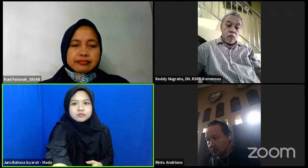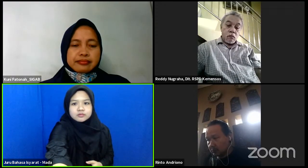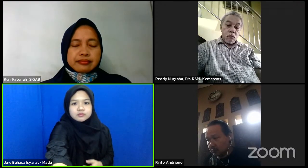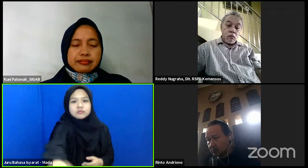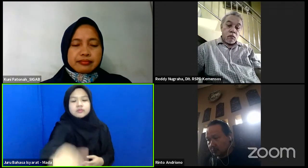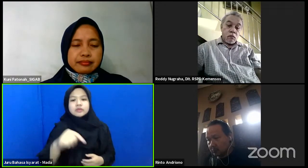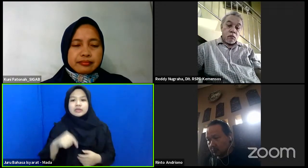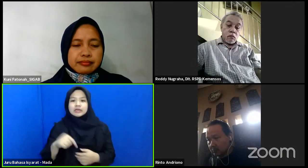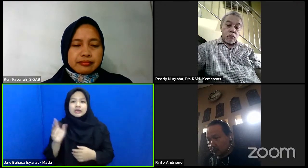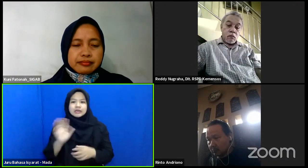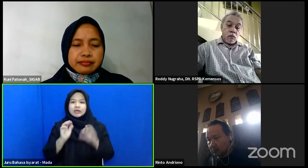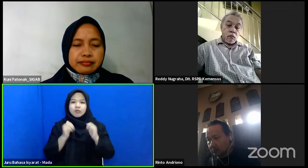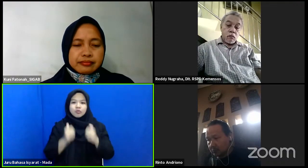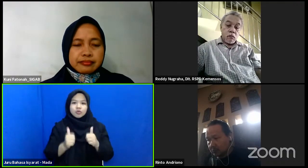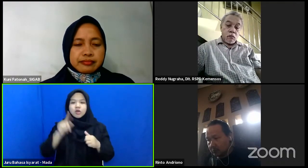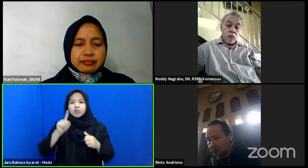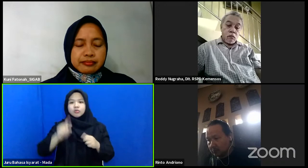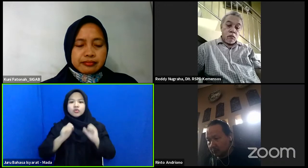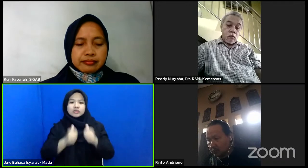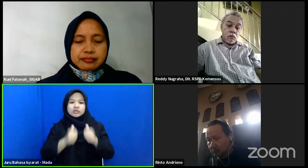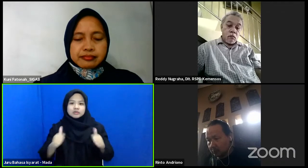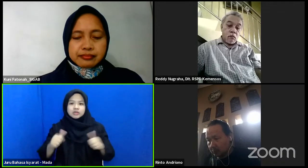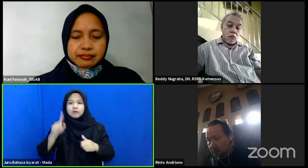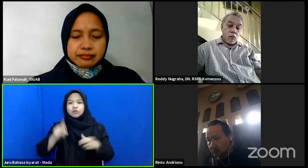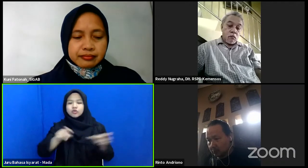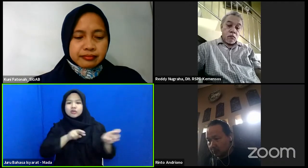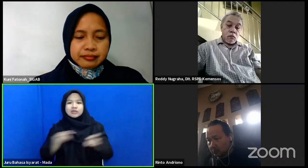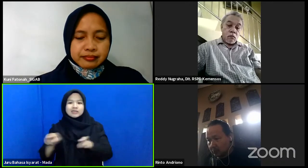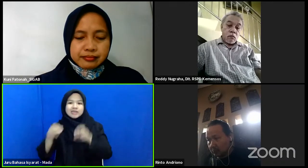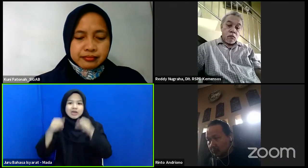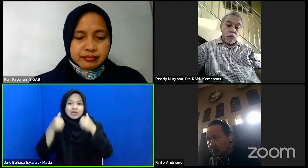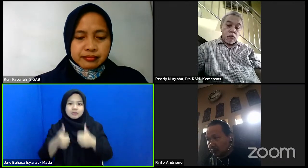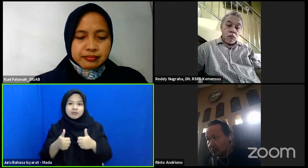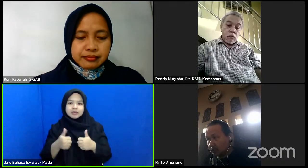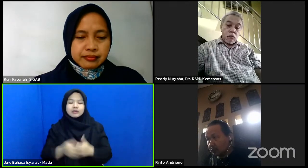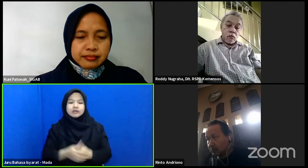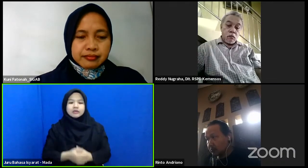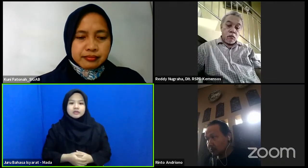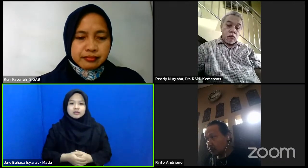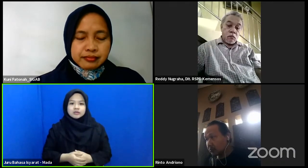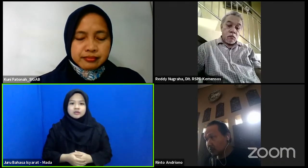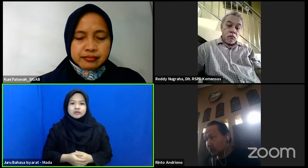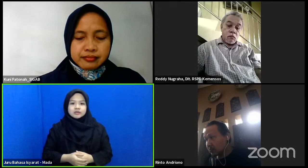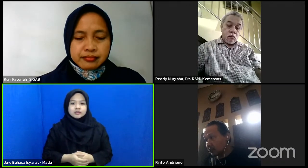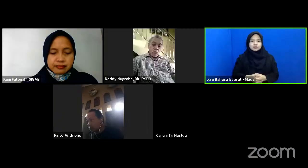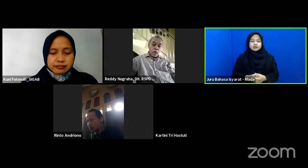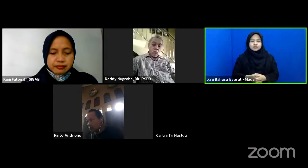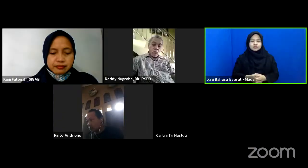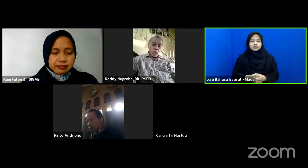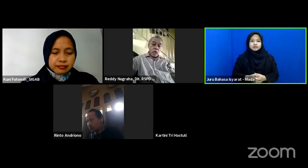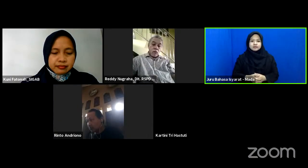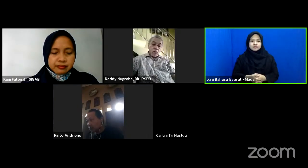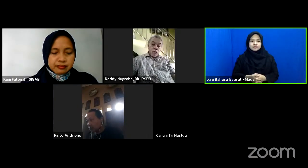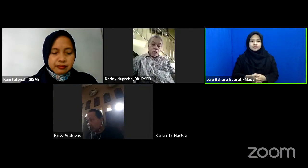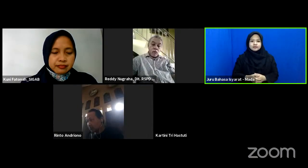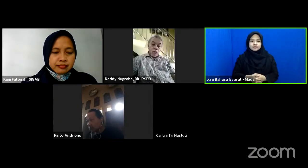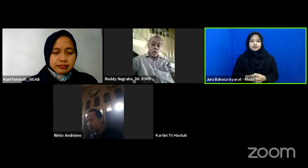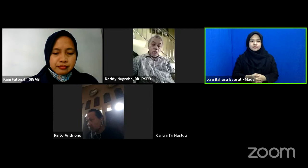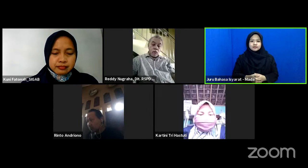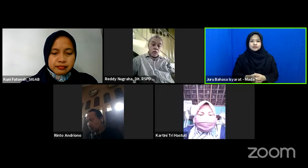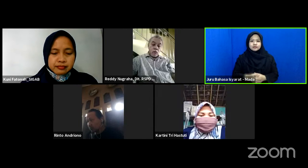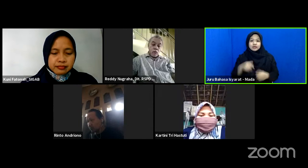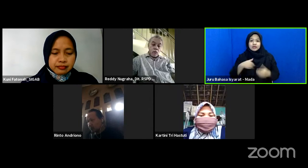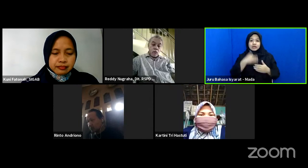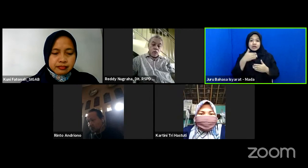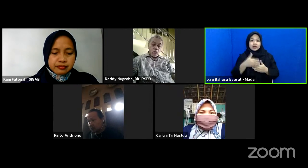hal ini perlu perencanaan dengan baik oleh karena itu sebagai langkah yang